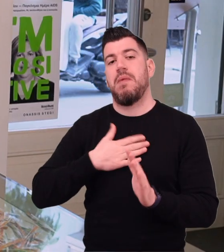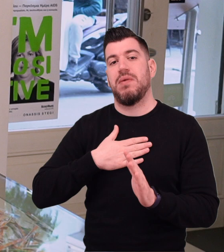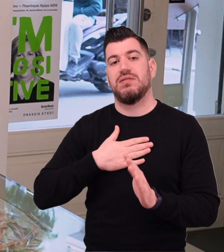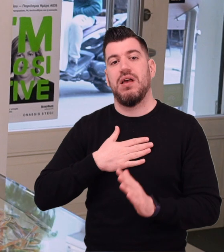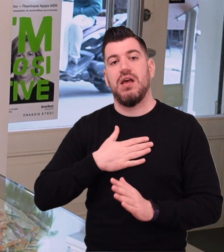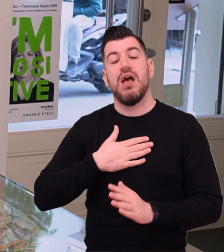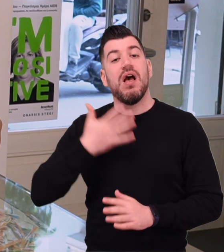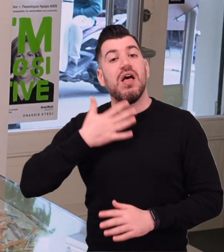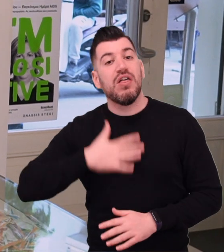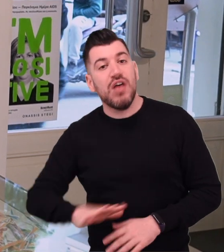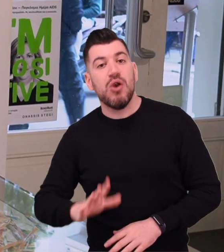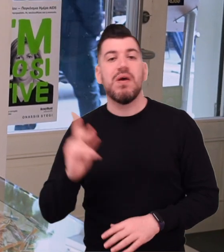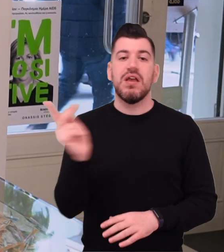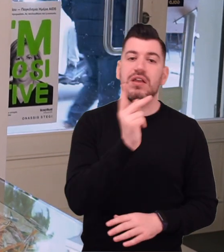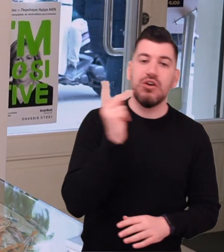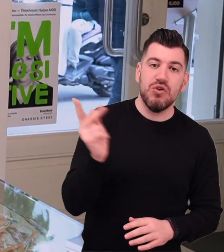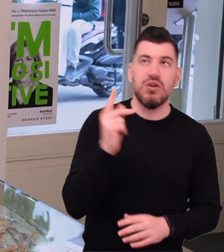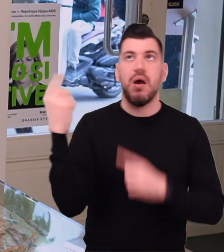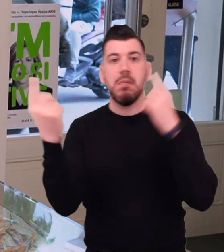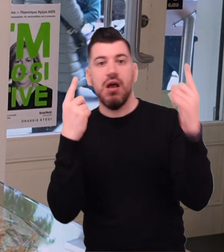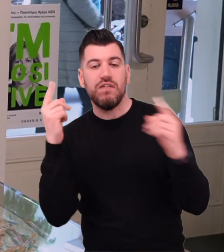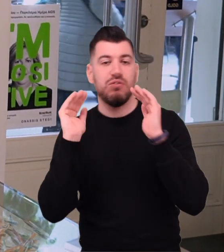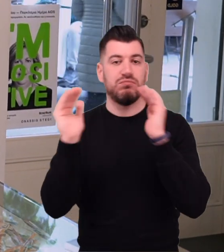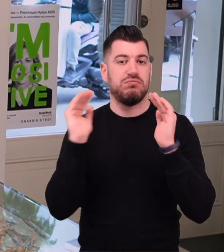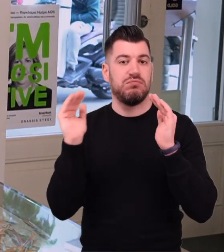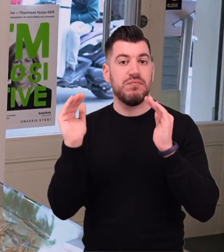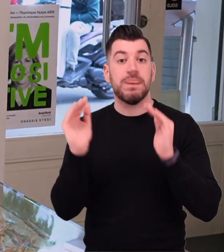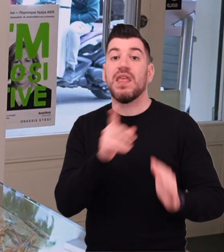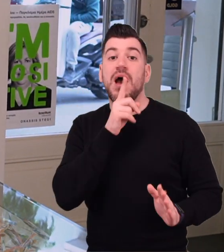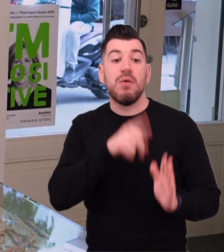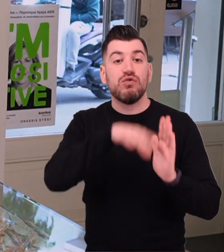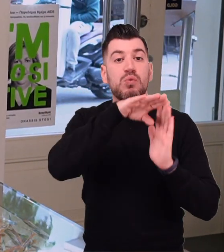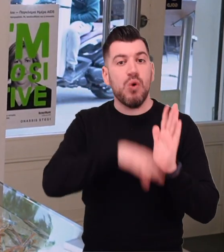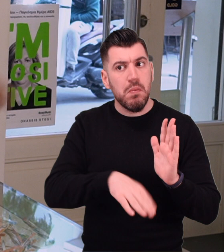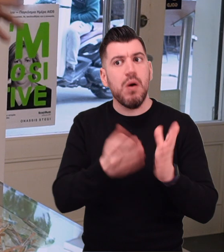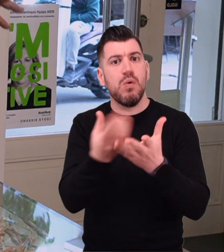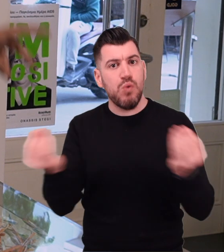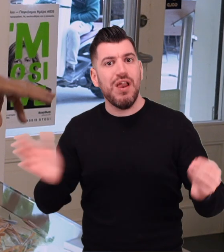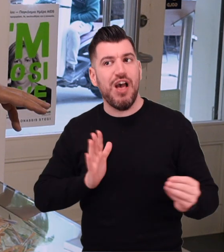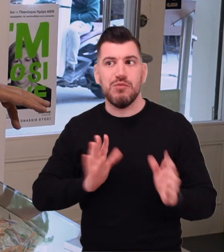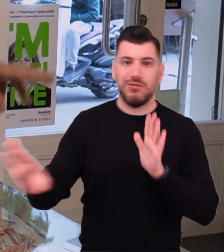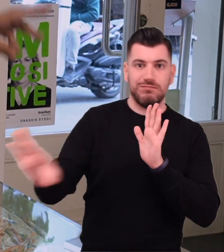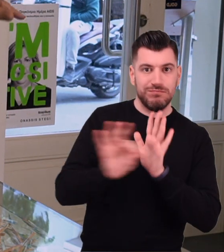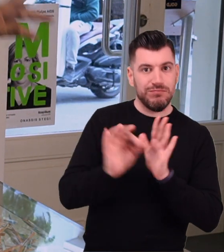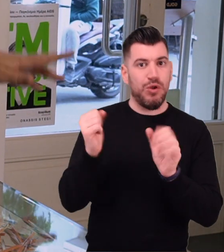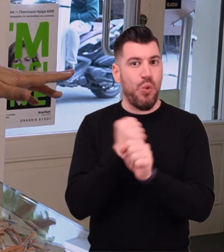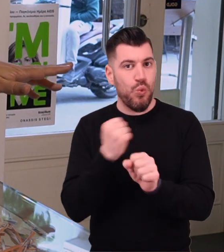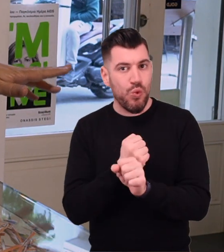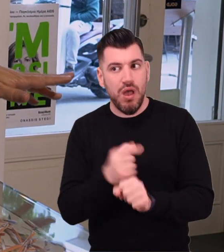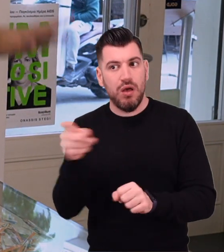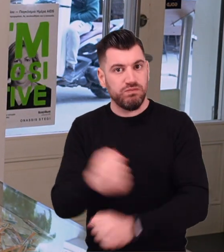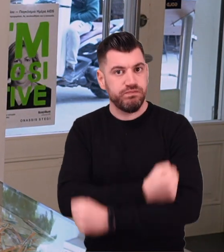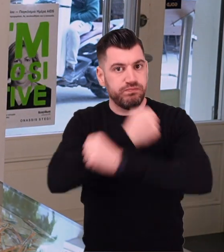βαθιά κοινωνικό και περιβαλλοντικό πρόγραμμα, μέσα από το οποίο κάποιοι άνθρωποι ενεργοποιήθηκαν,